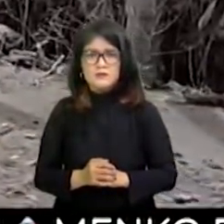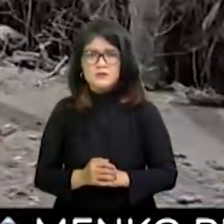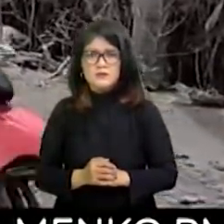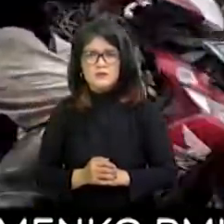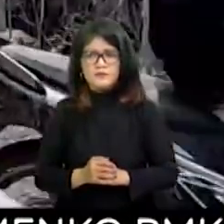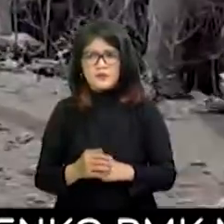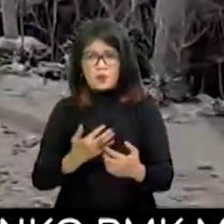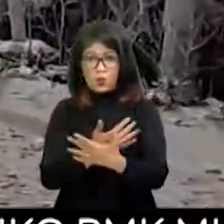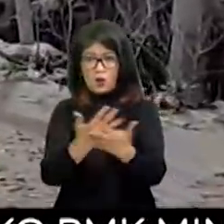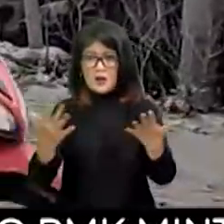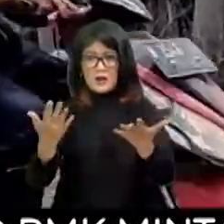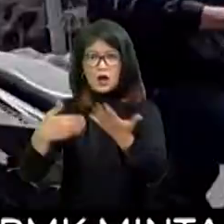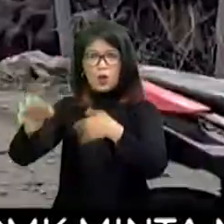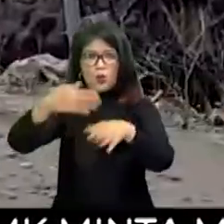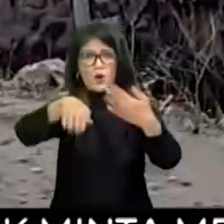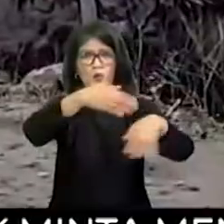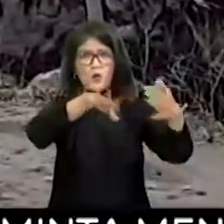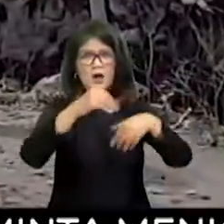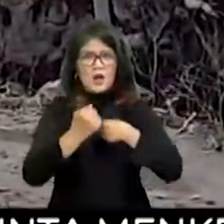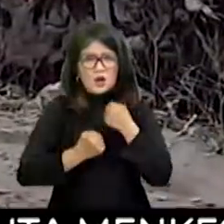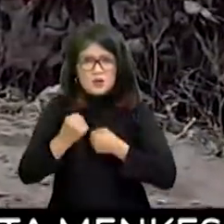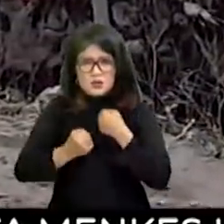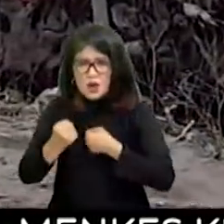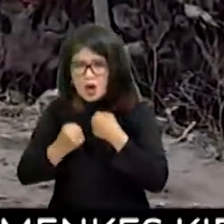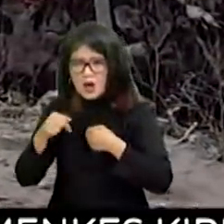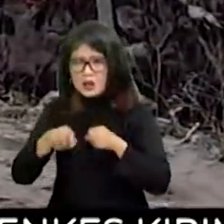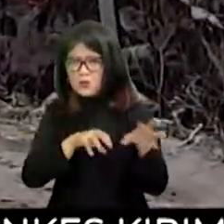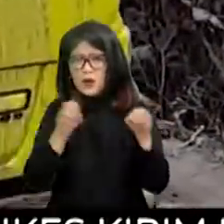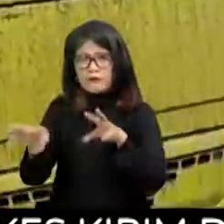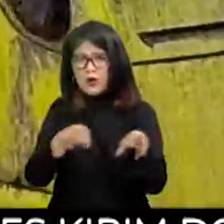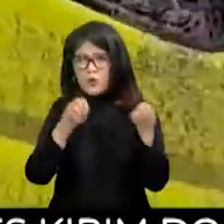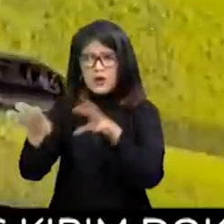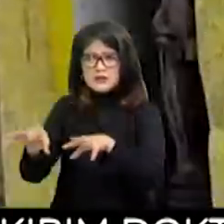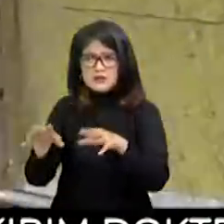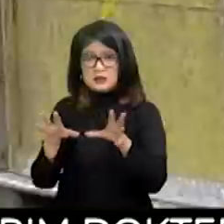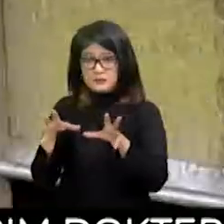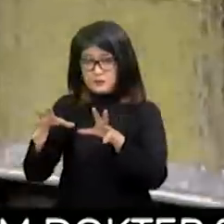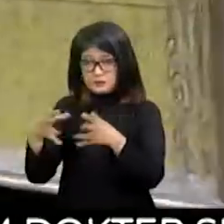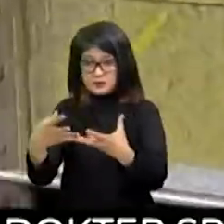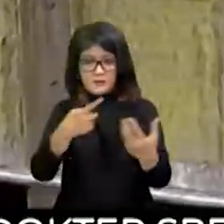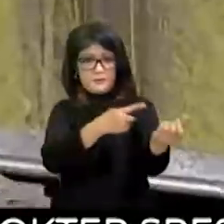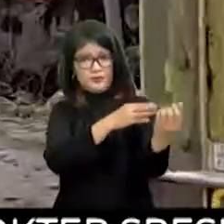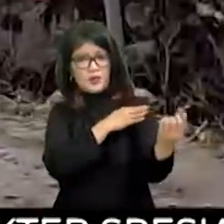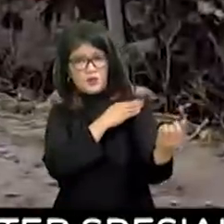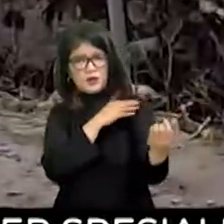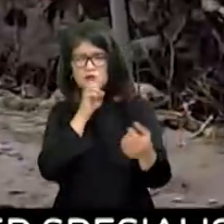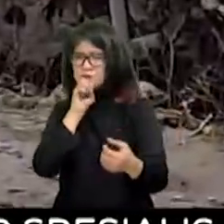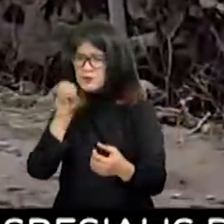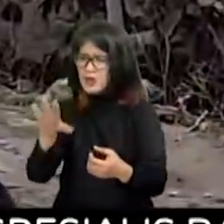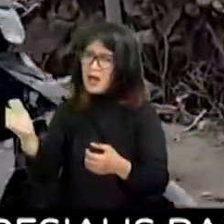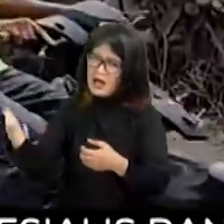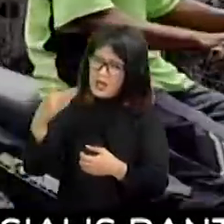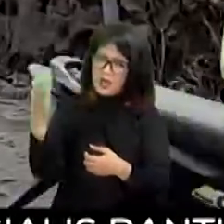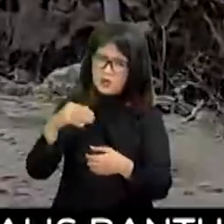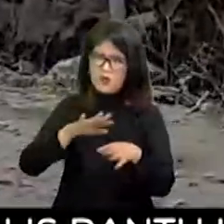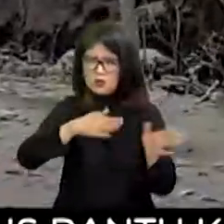Warga berhamburan mencoba menyelamatkan diri. Petugas juga meneriaki warga dan mengimbau warga untuk turun ke pengungsian